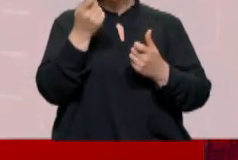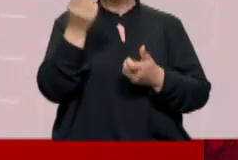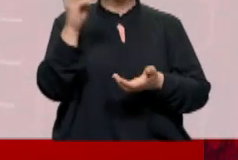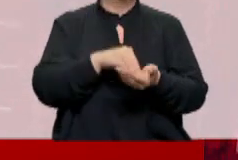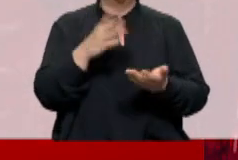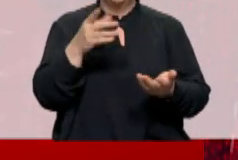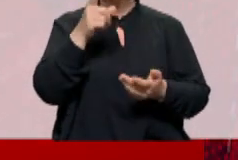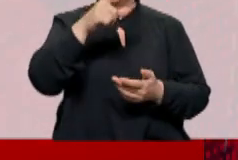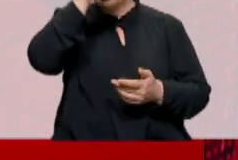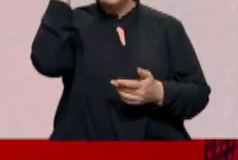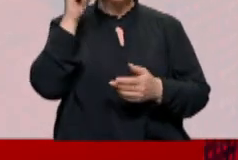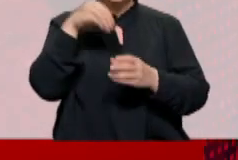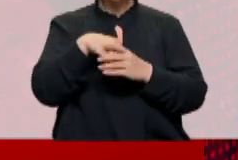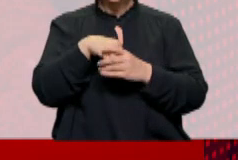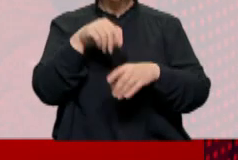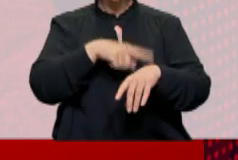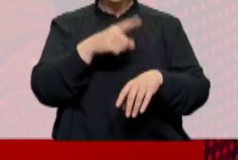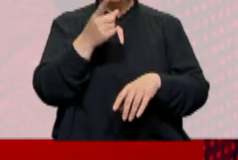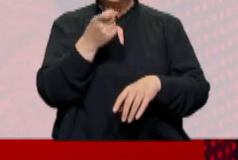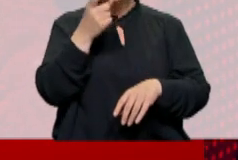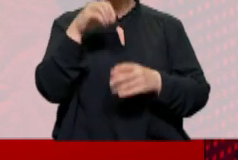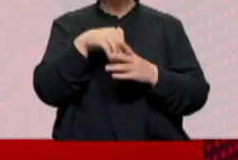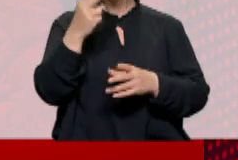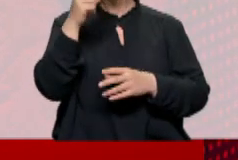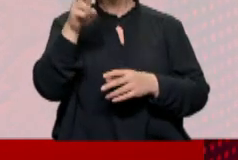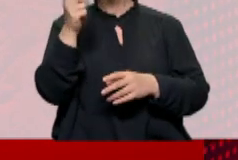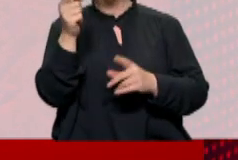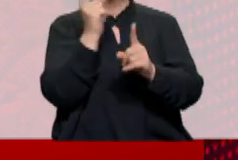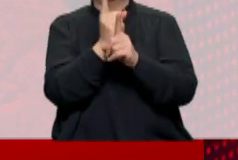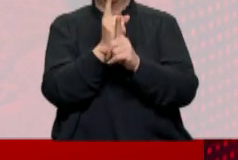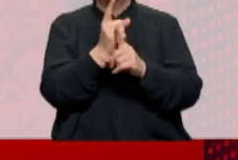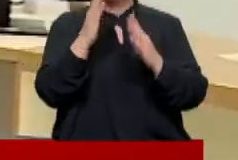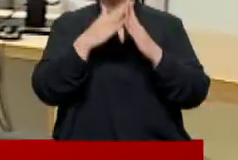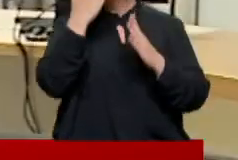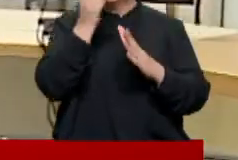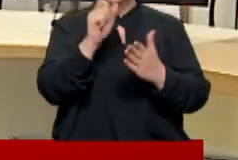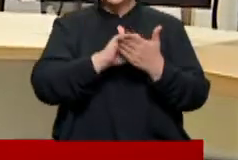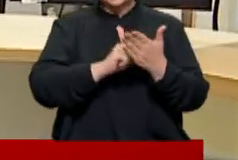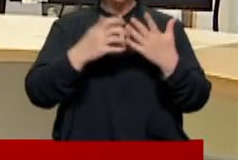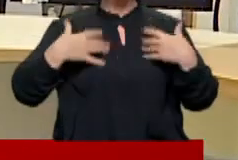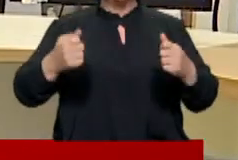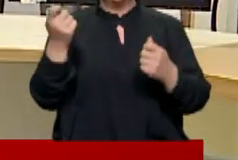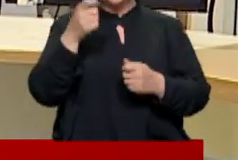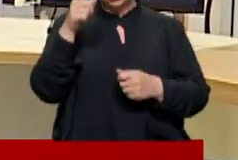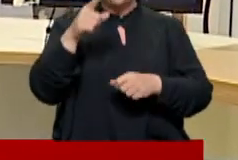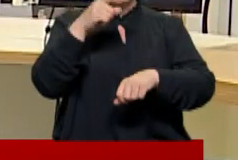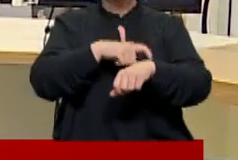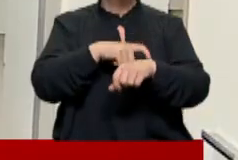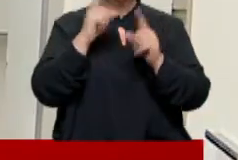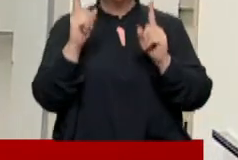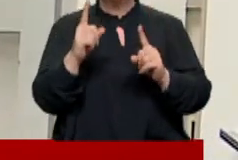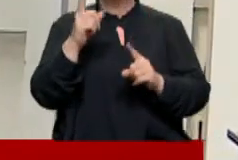alabiliyordu. Bu da hemşireler için saatte 7-8 liraya denk geliyordu. Ev nöbeti yazılan sağlık çalışanı o süre